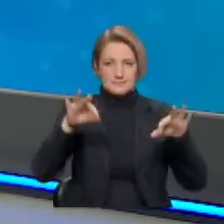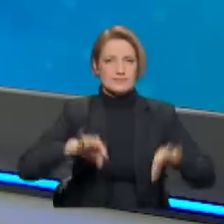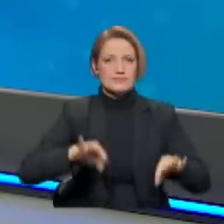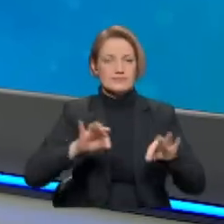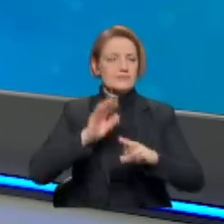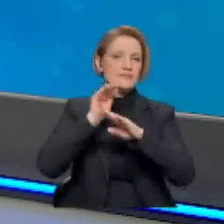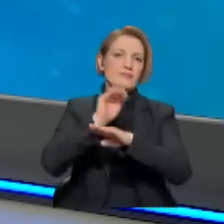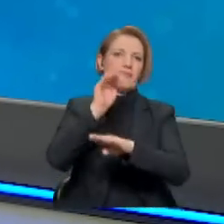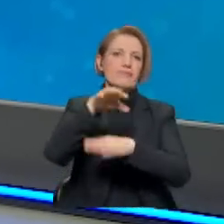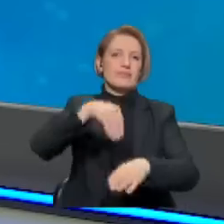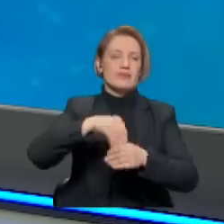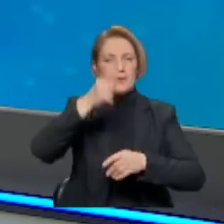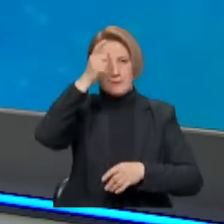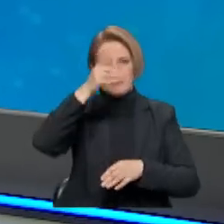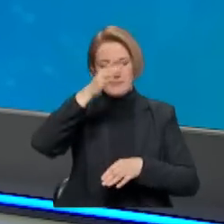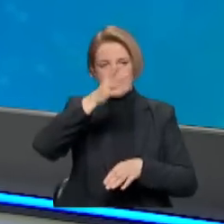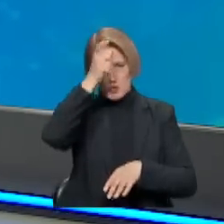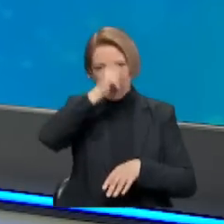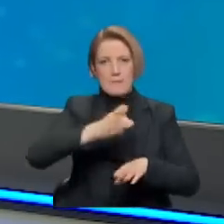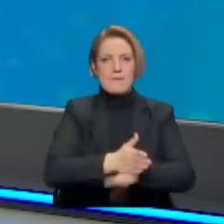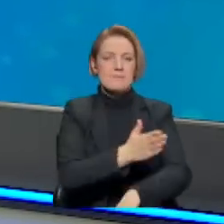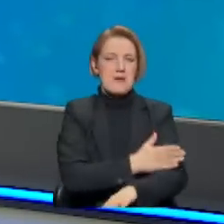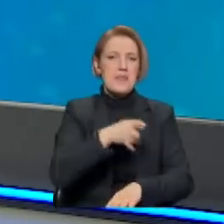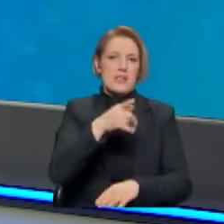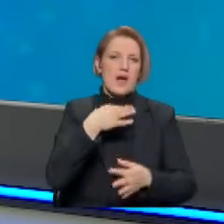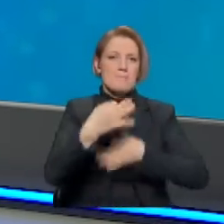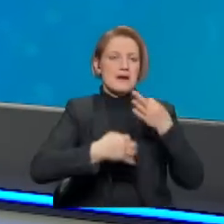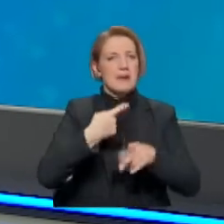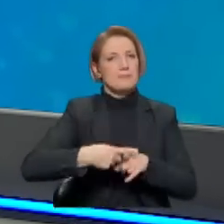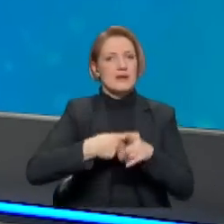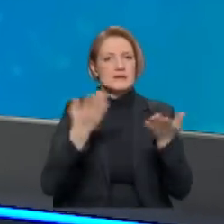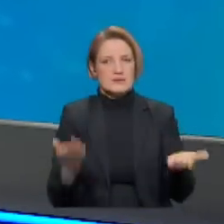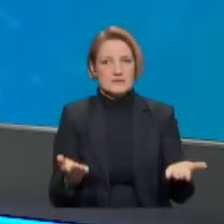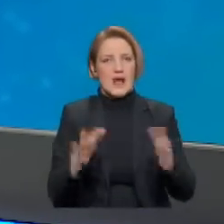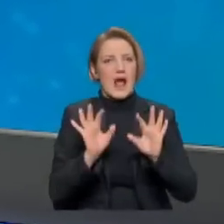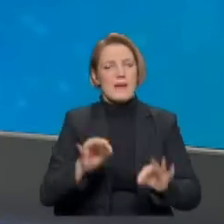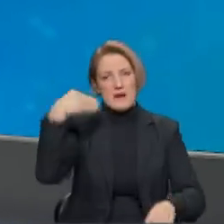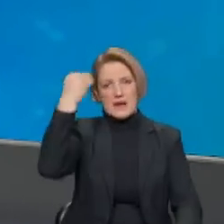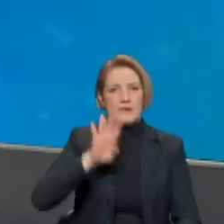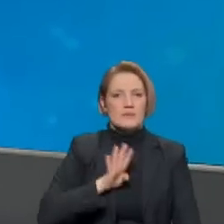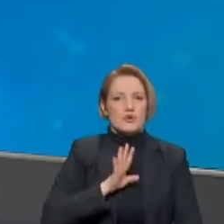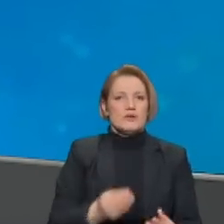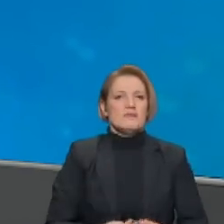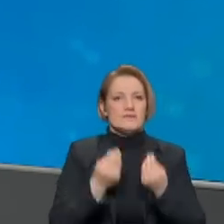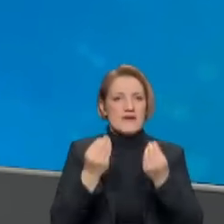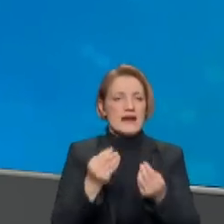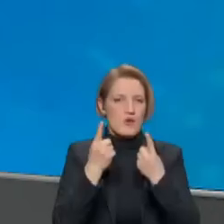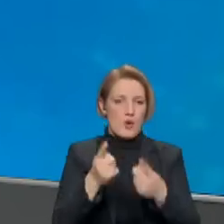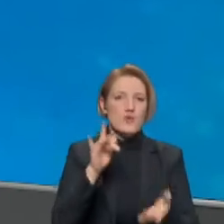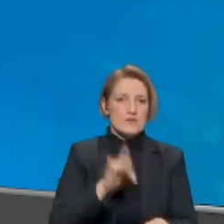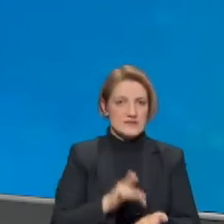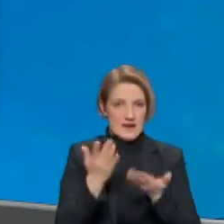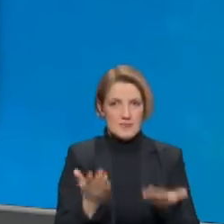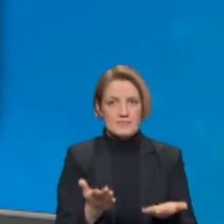Şimdi hayatın içinden, memleketten haberler, onları da paylaşacağız. Hem Ekrem İmamoğlu'na verilen o